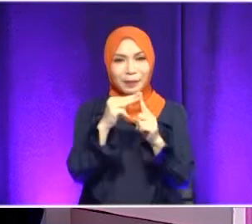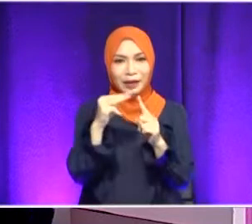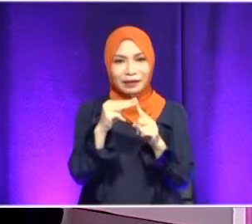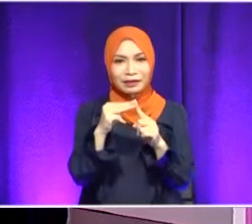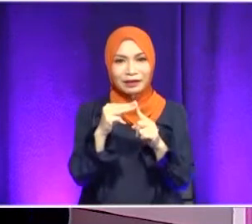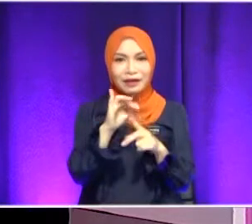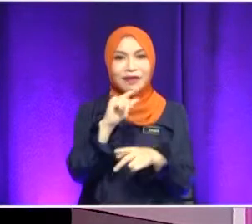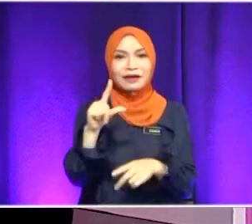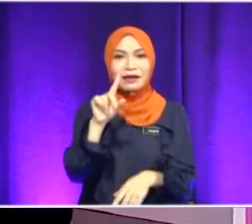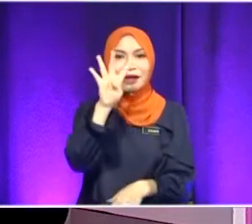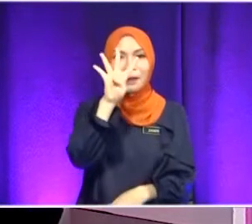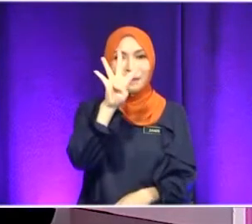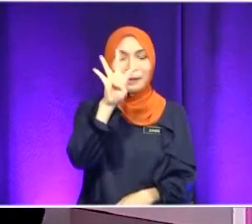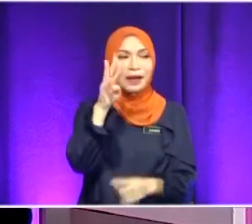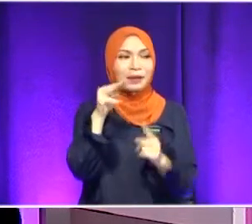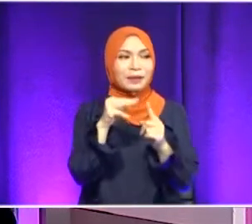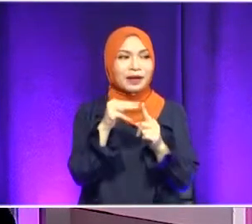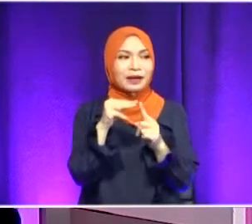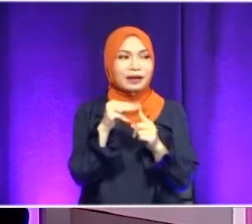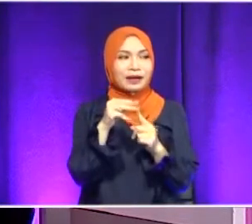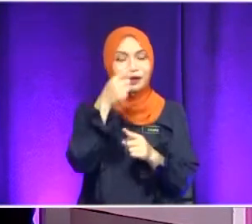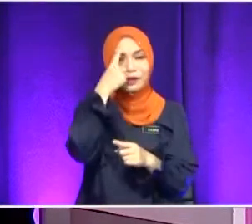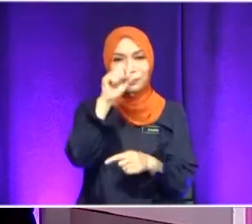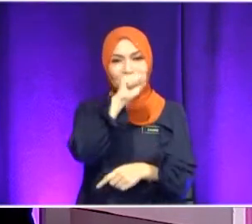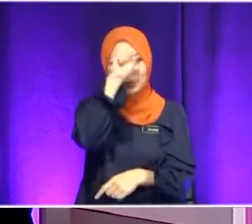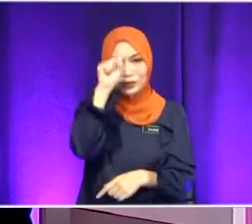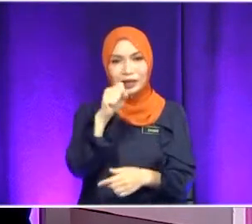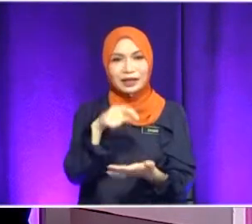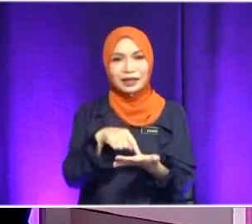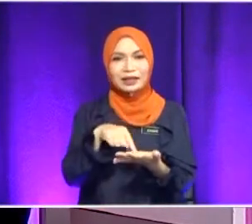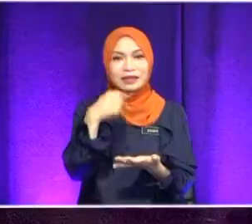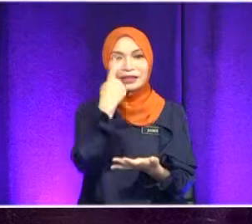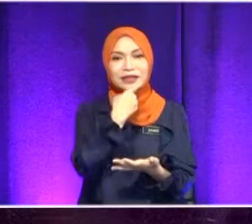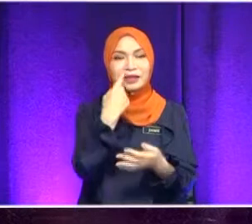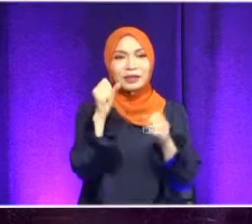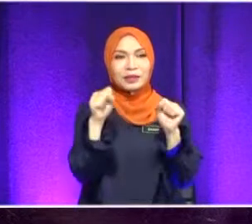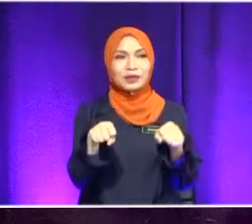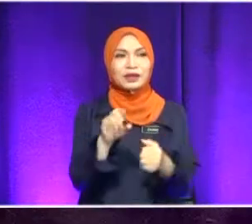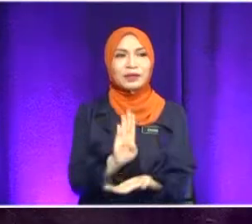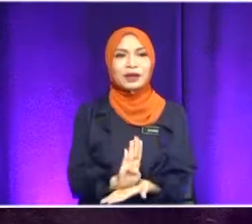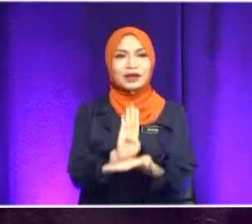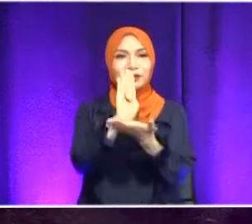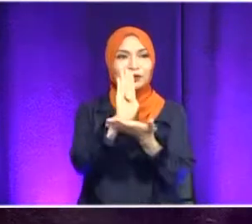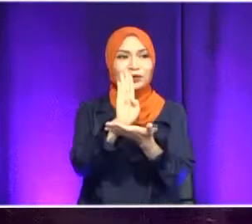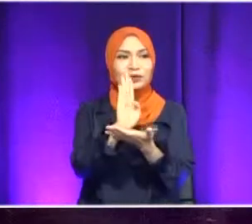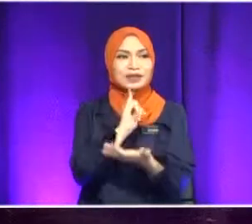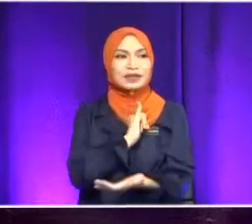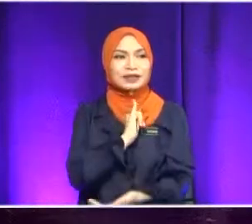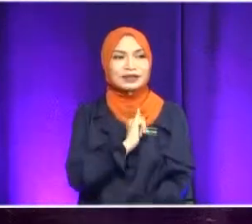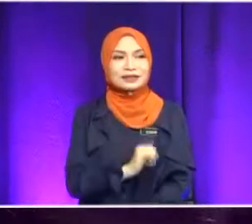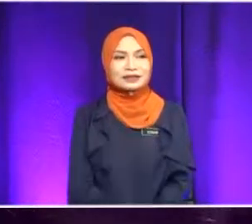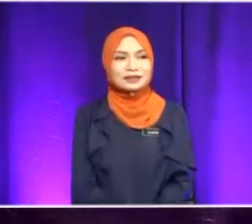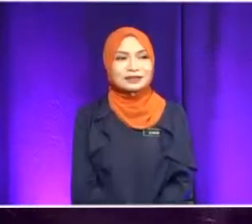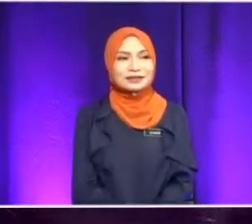empat markah Oke Soalnya ini siapa yang Boleh bantu saya ah saya Cikgu Oke